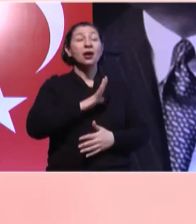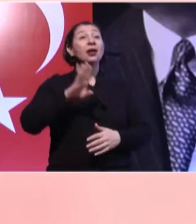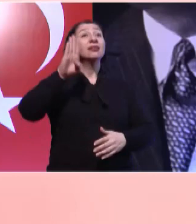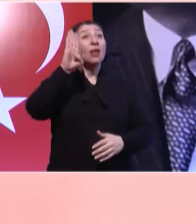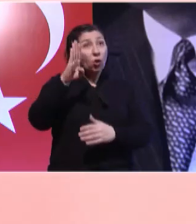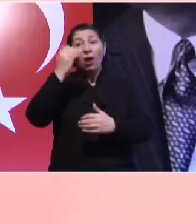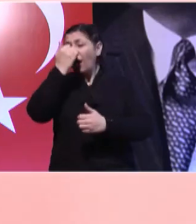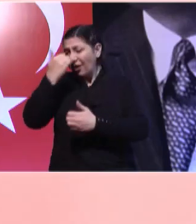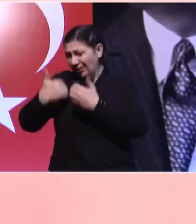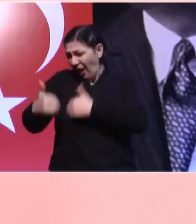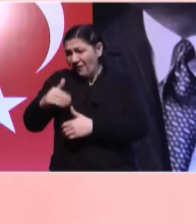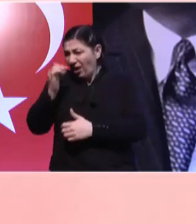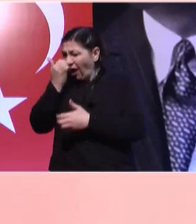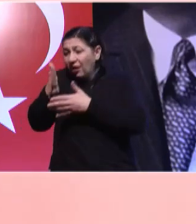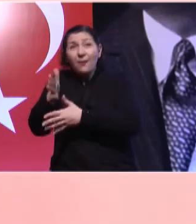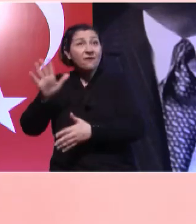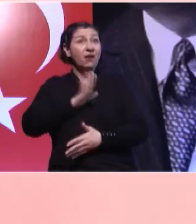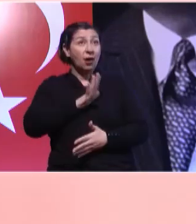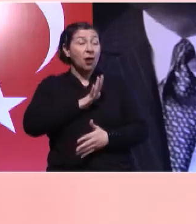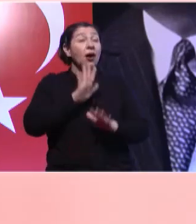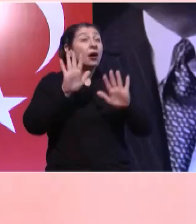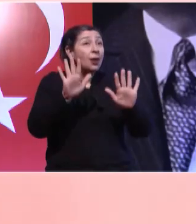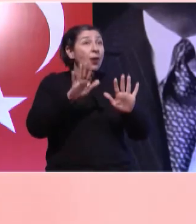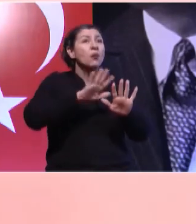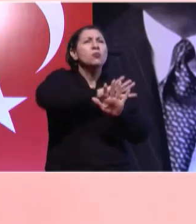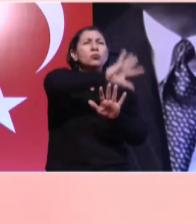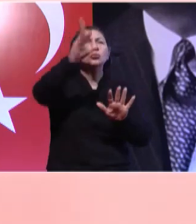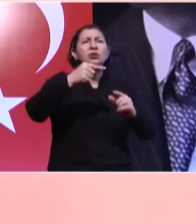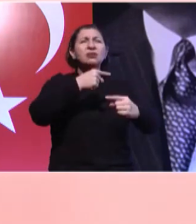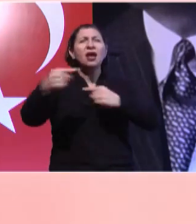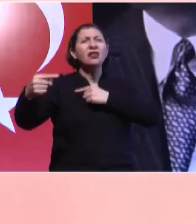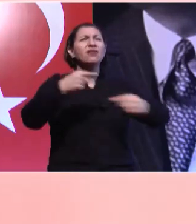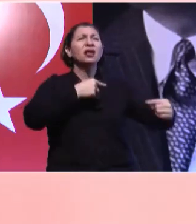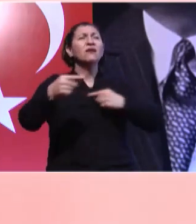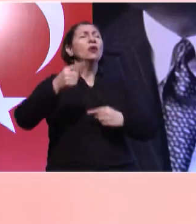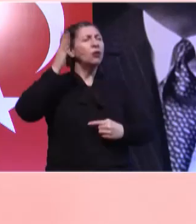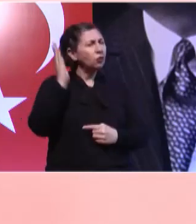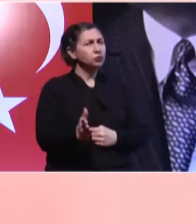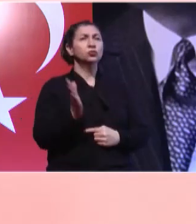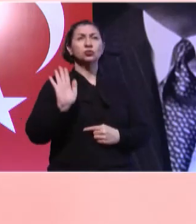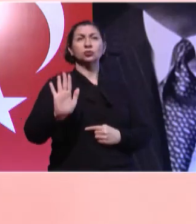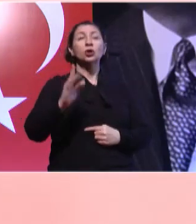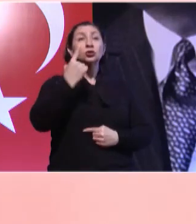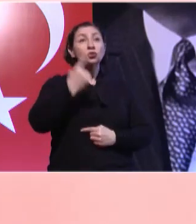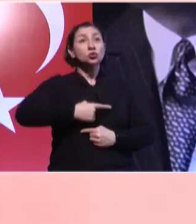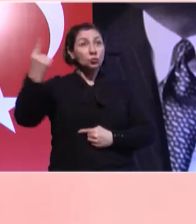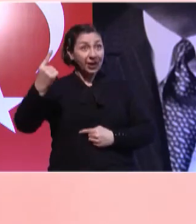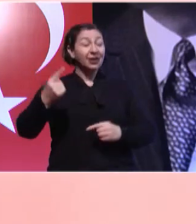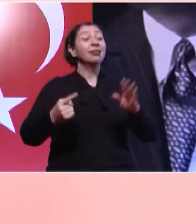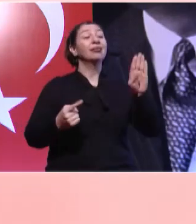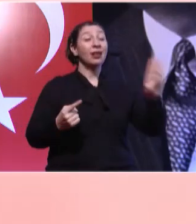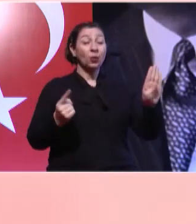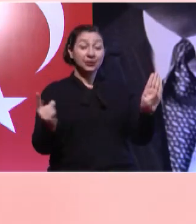Demokrasimiz yara aldı. Ama bütün olumsuz koşullara rağmen cumhuriyeti